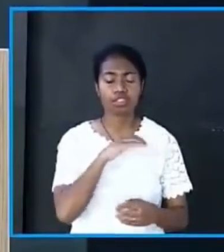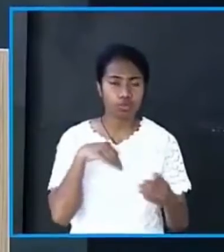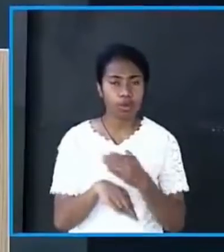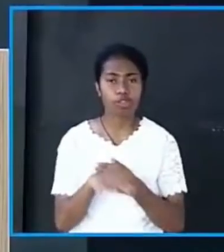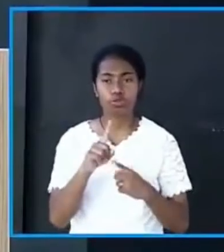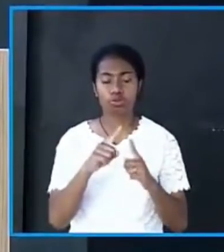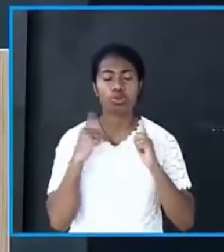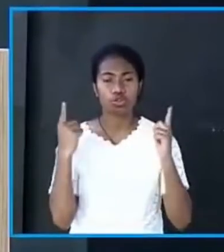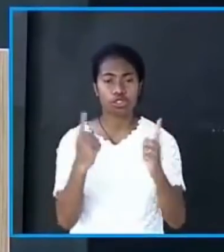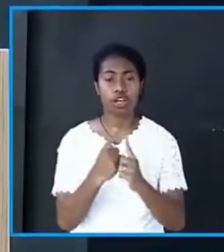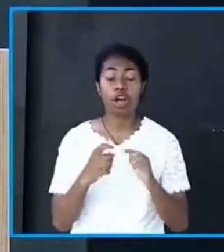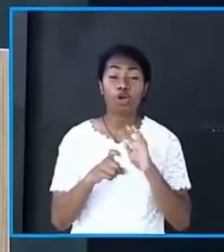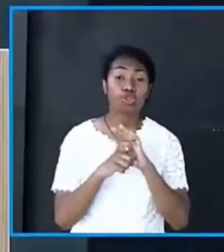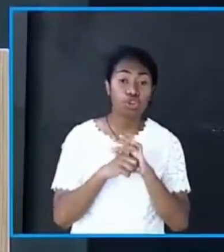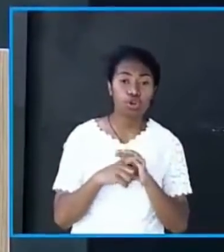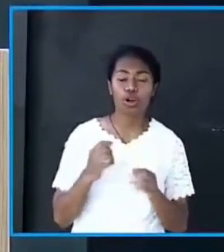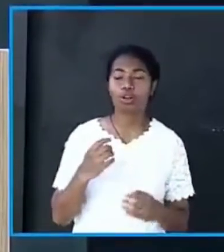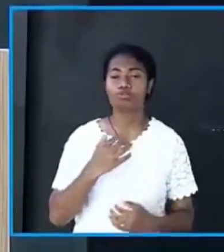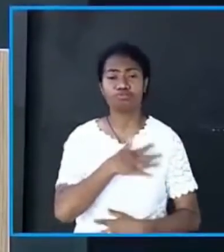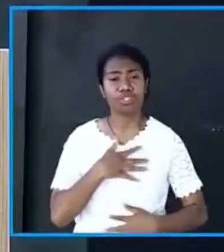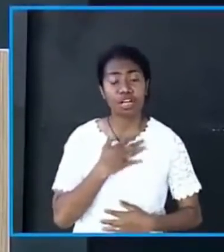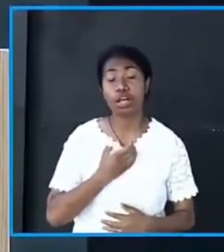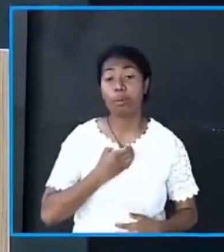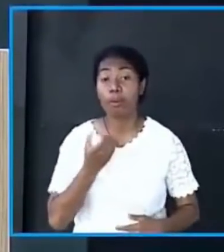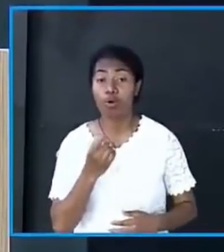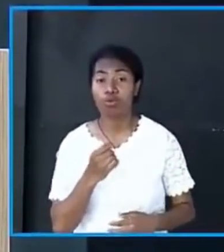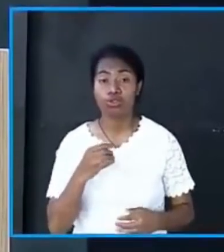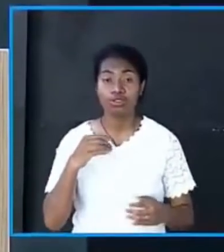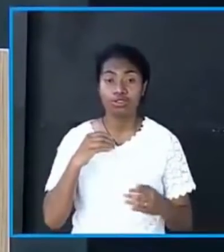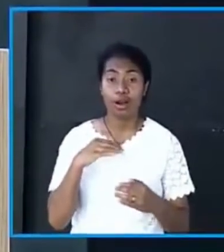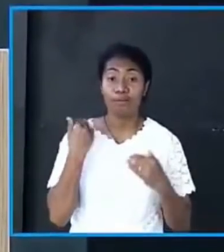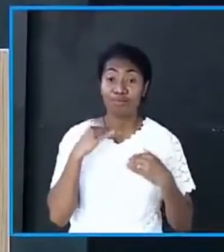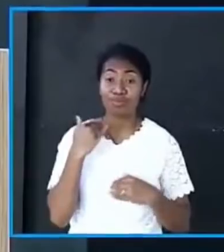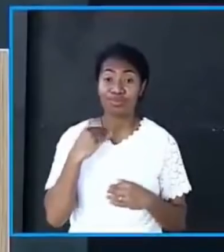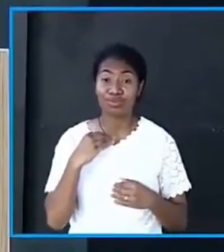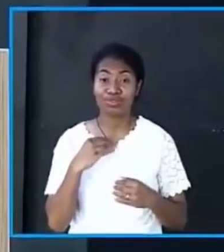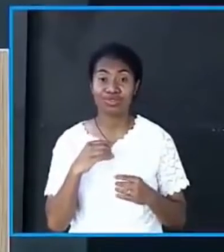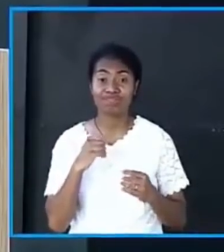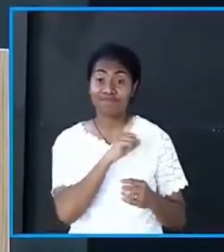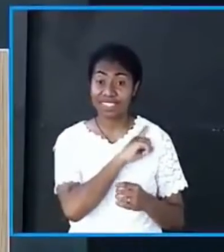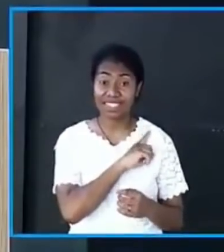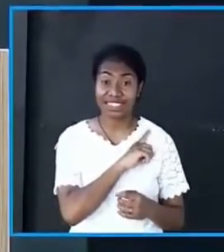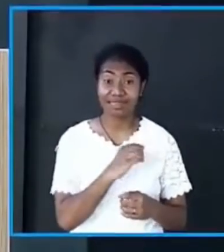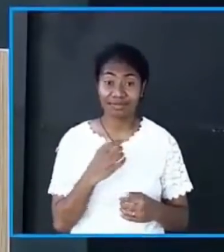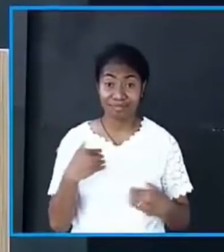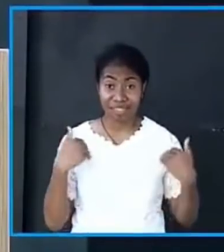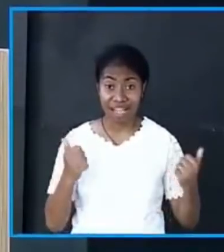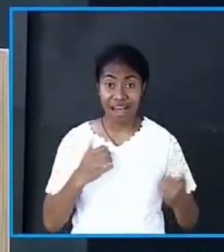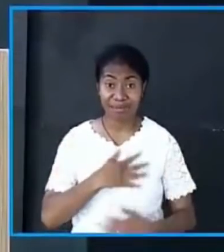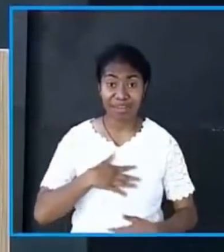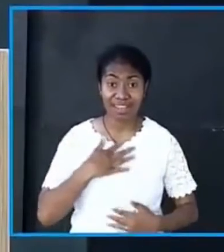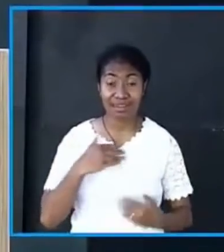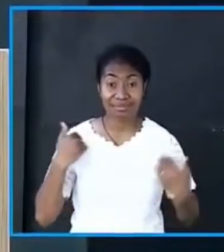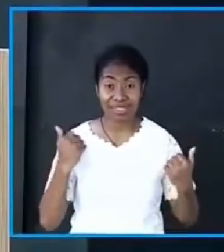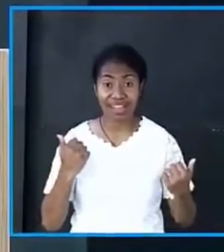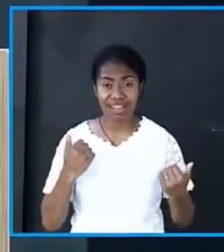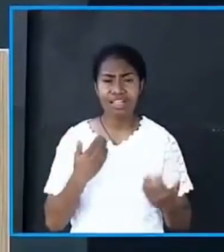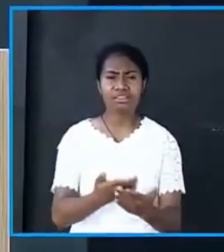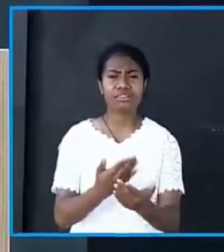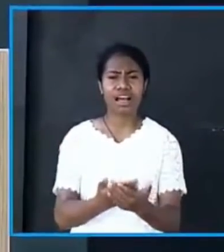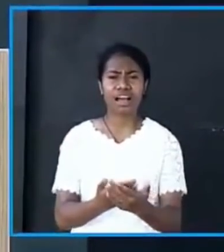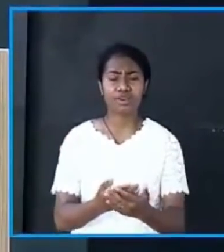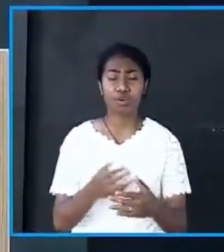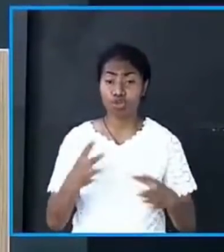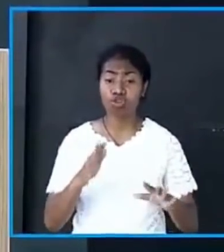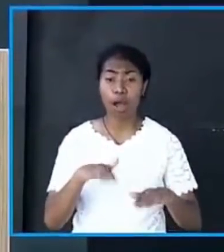Kalau binatang mau bunuh diri Hai Yahoo silakan habis